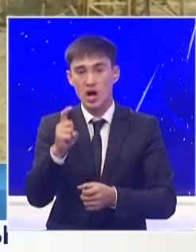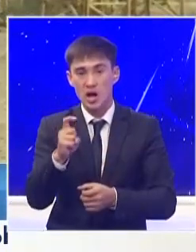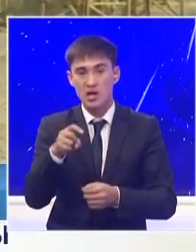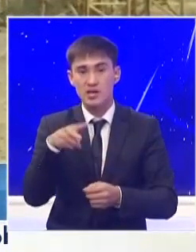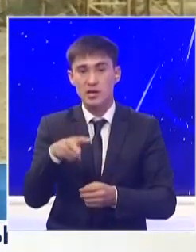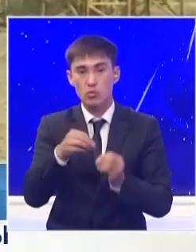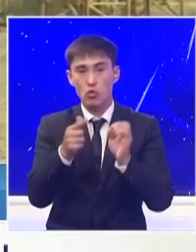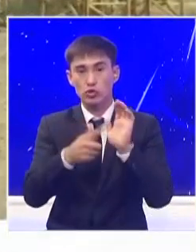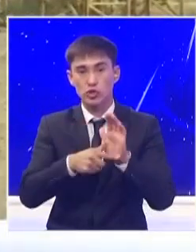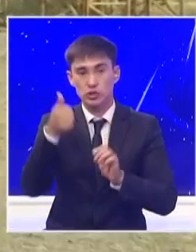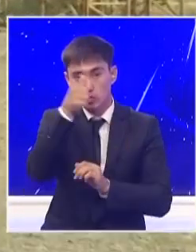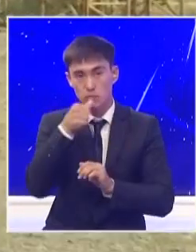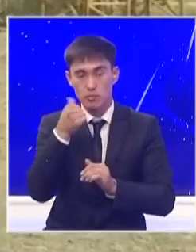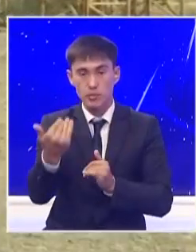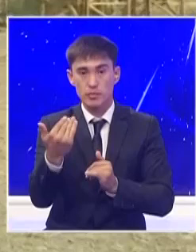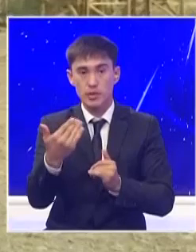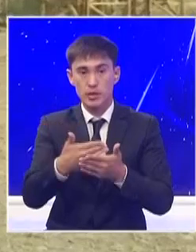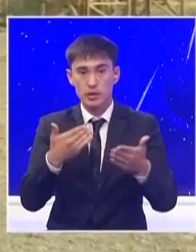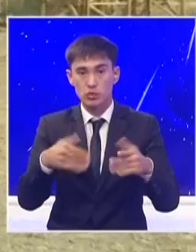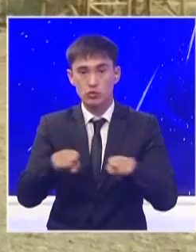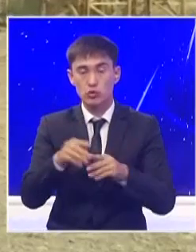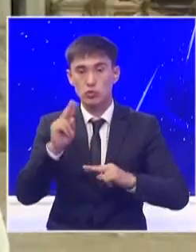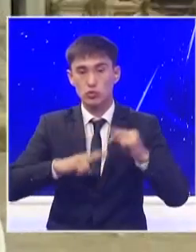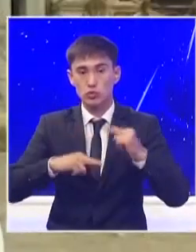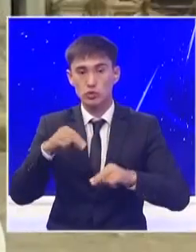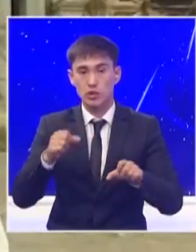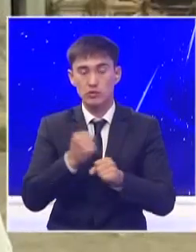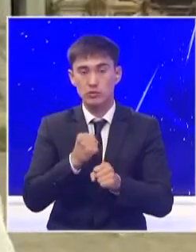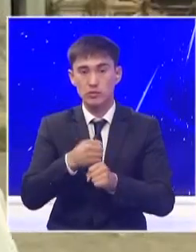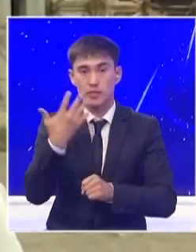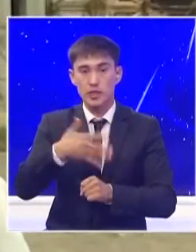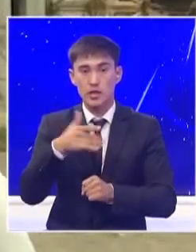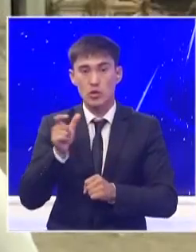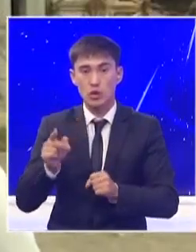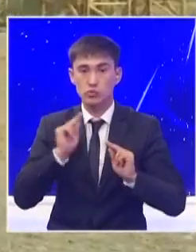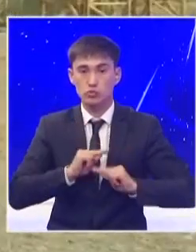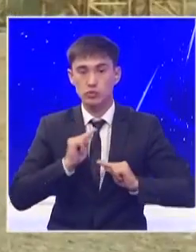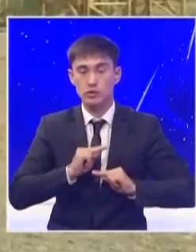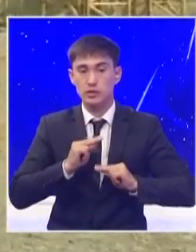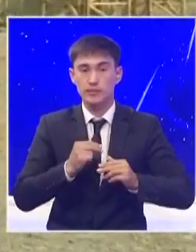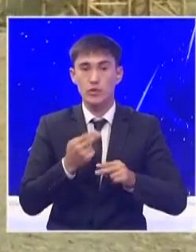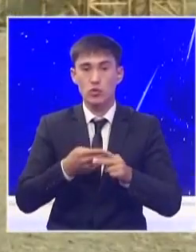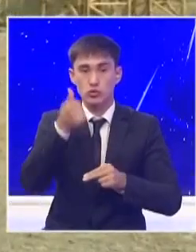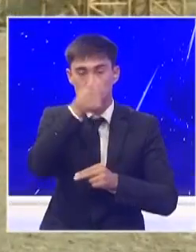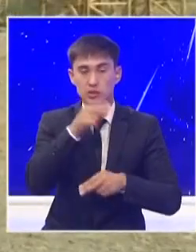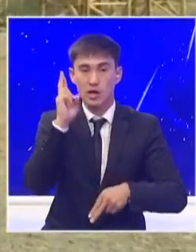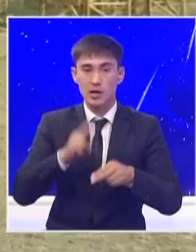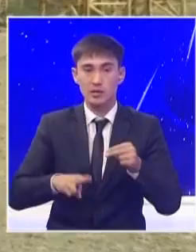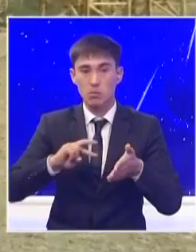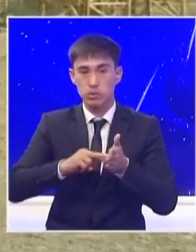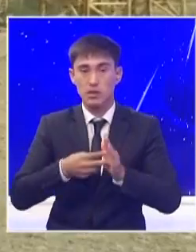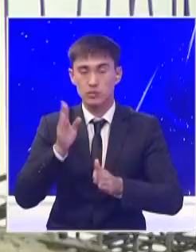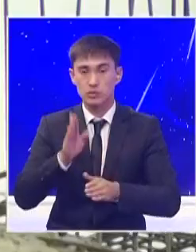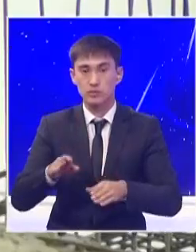2017-ден бері осы рынокта осындай үйлер салып жүрміз. 50 адам жұмыс істеп отыр. Осы жылдың аяғында пландап